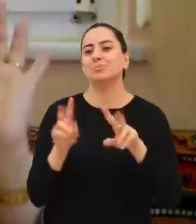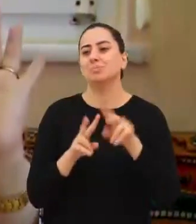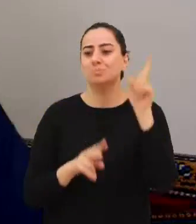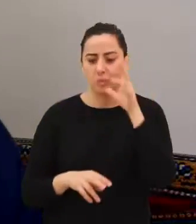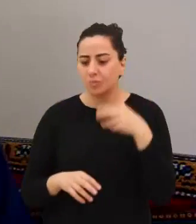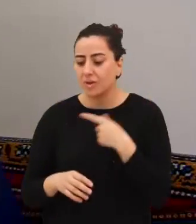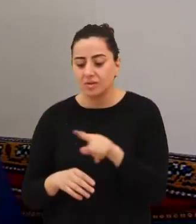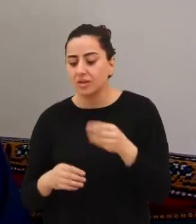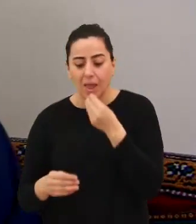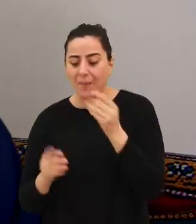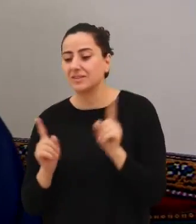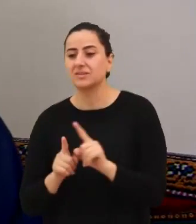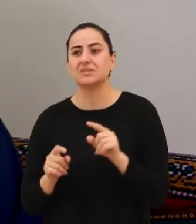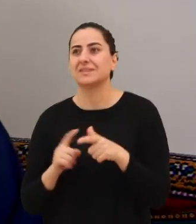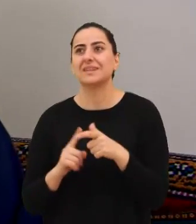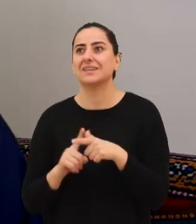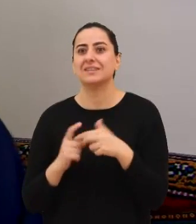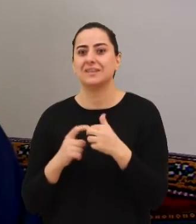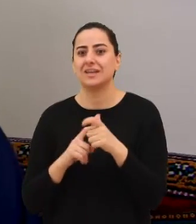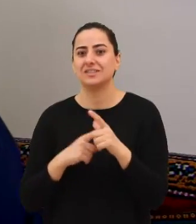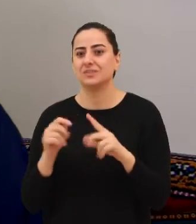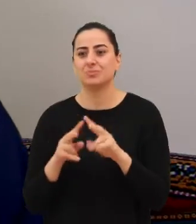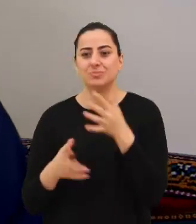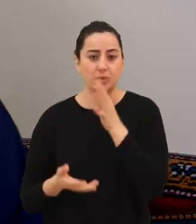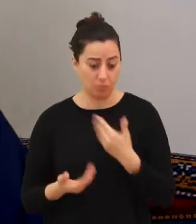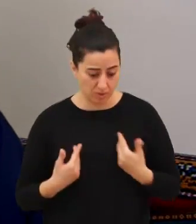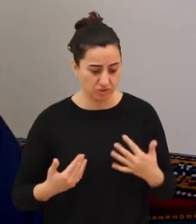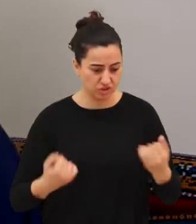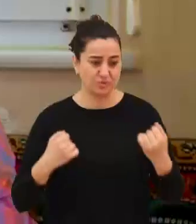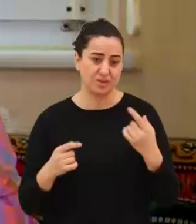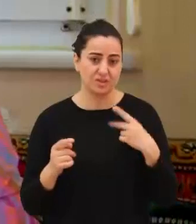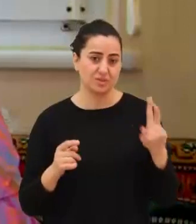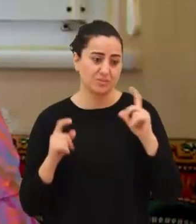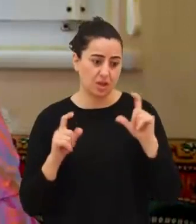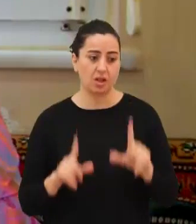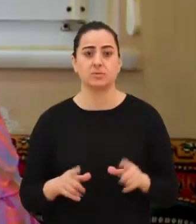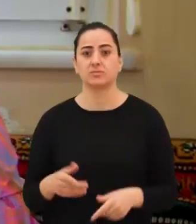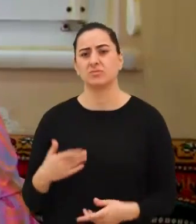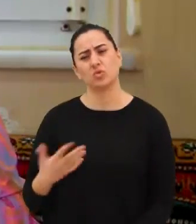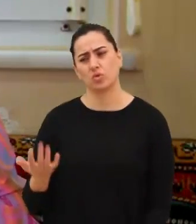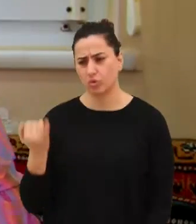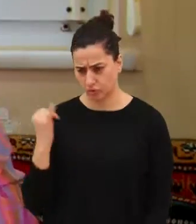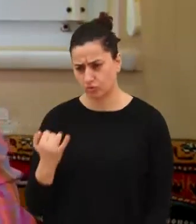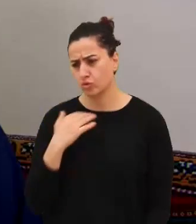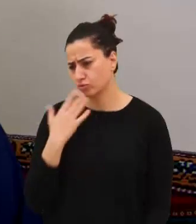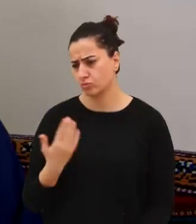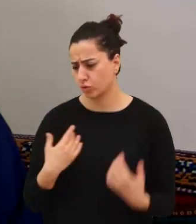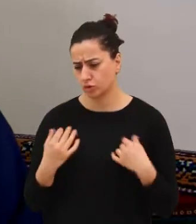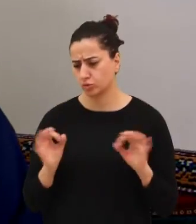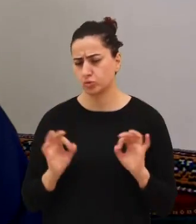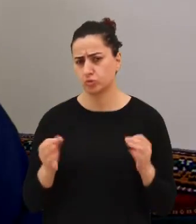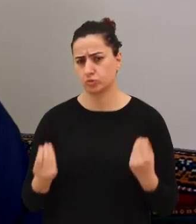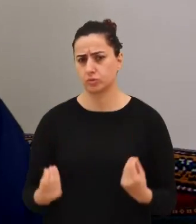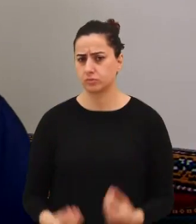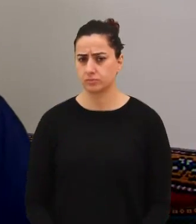kanka. Aslında bizim rejim yapmamız lazım. Şu halimize bak. Aşk olsun kanka, hakaret ediyorsun. Benim kilomum var ya, fazlam